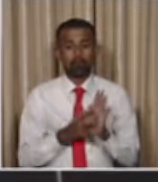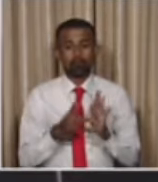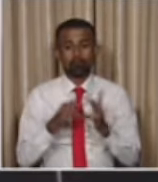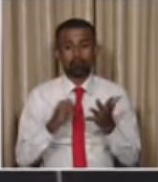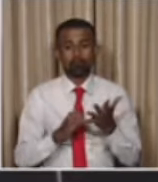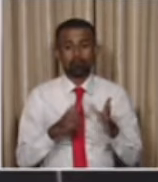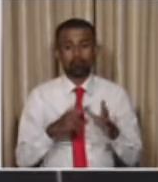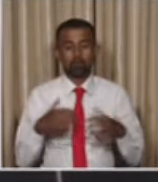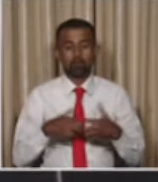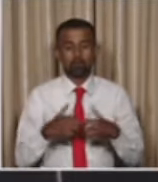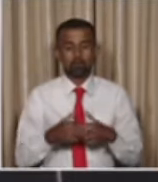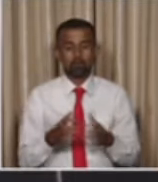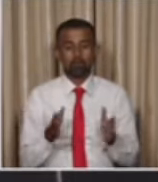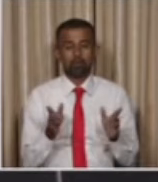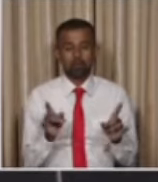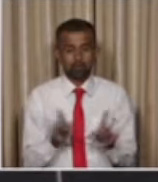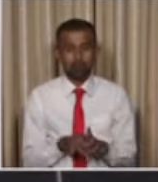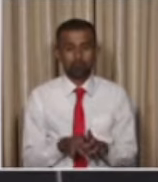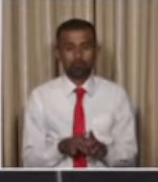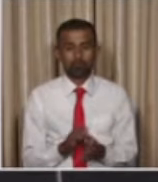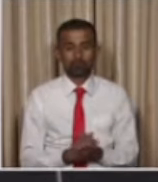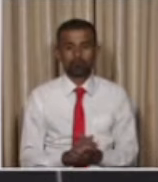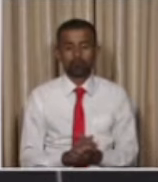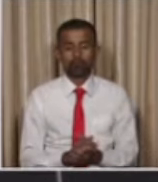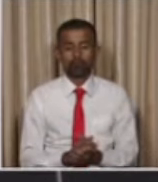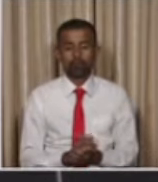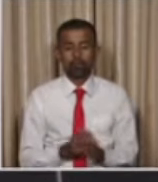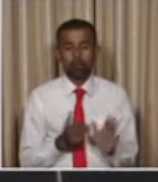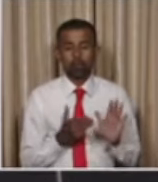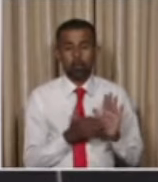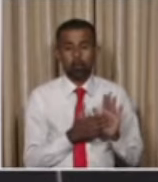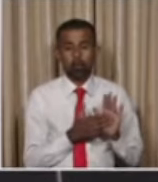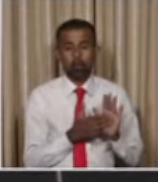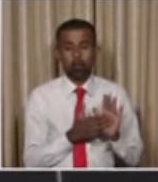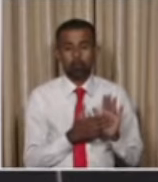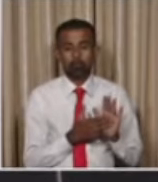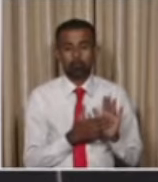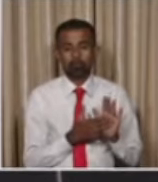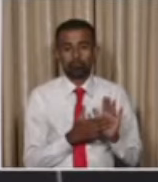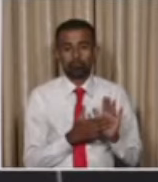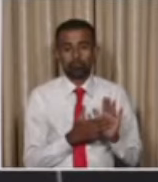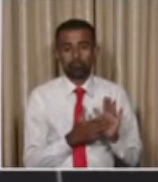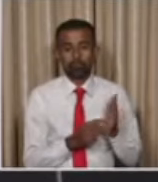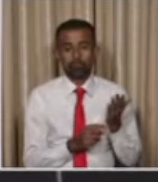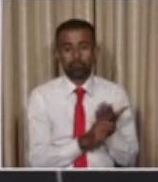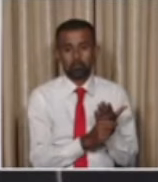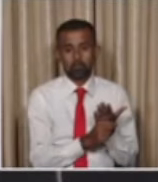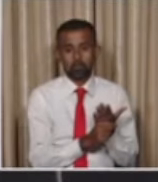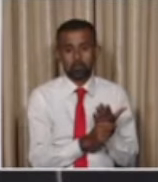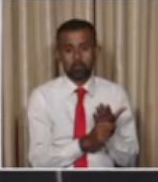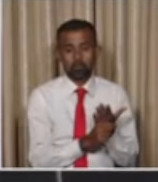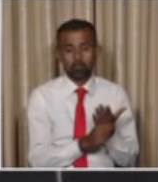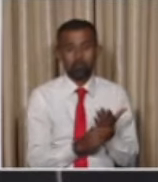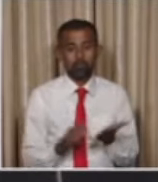is SLT over. Mobitel, I am winding up. Lanka's SLT Mobitel. සමාගම